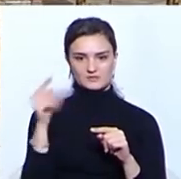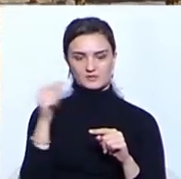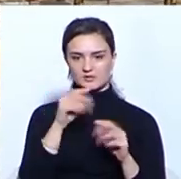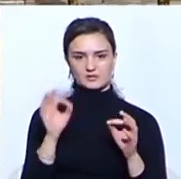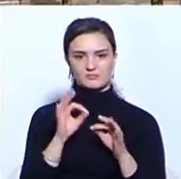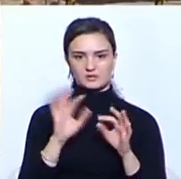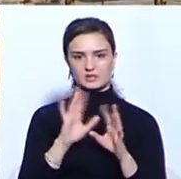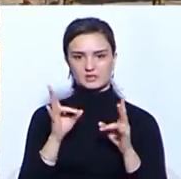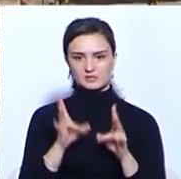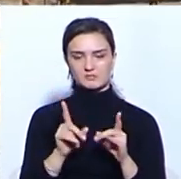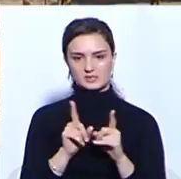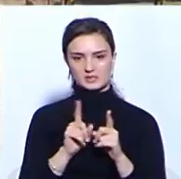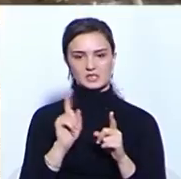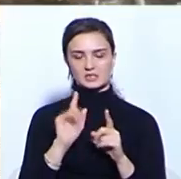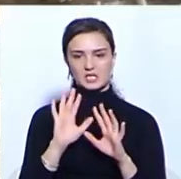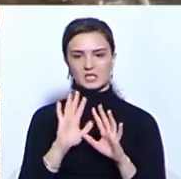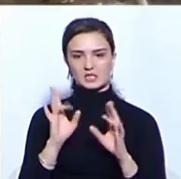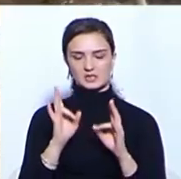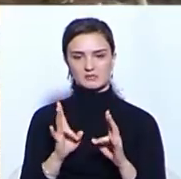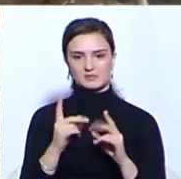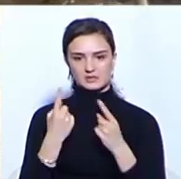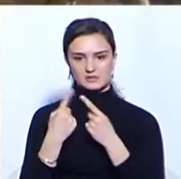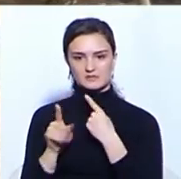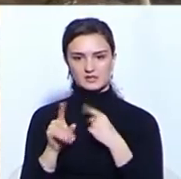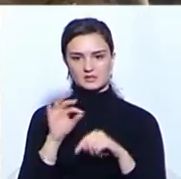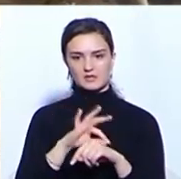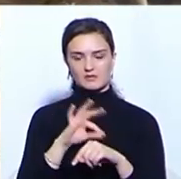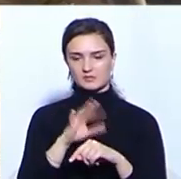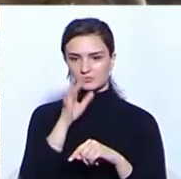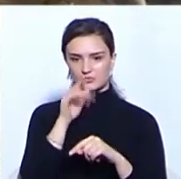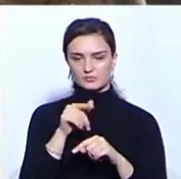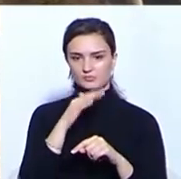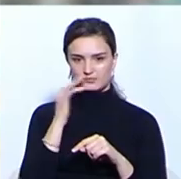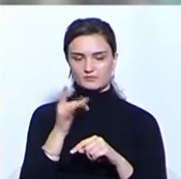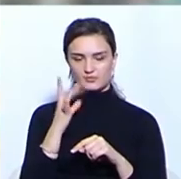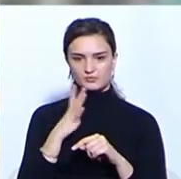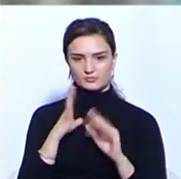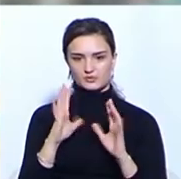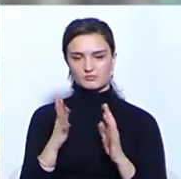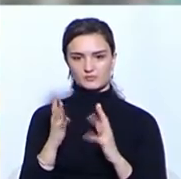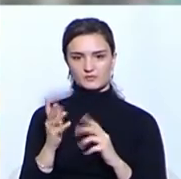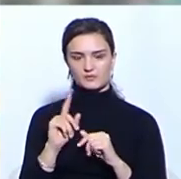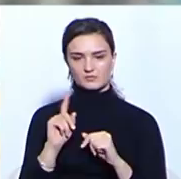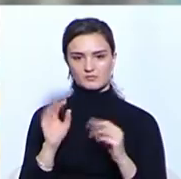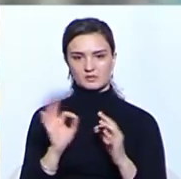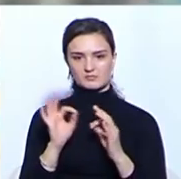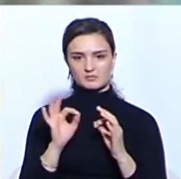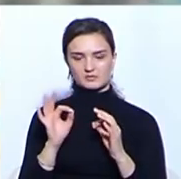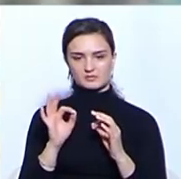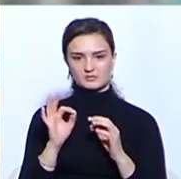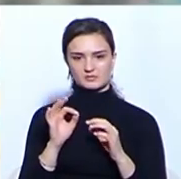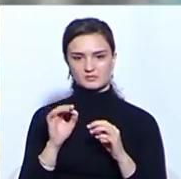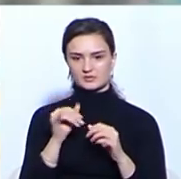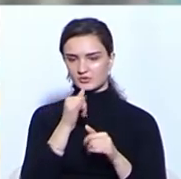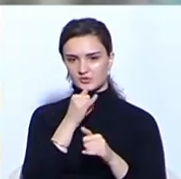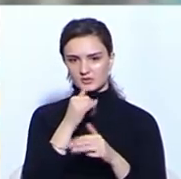არ ხდება ისეთი, რაც არ ხდება სხვა დაავადების დროს. ბევრჯერ ყოფილა შემთხვევა, რომ არაფრის თავი არ გაქვს,